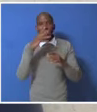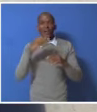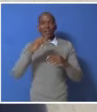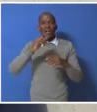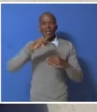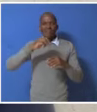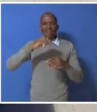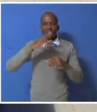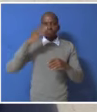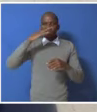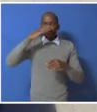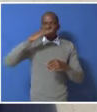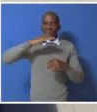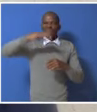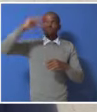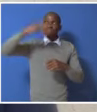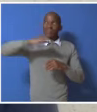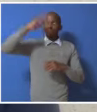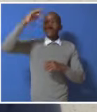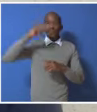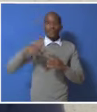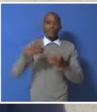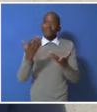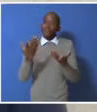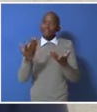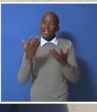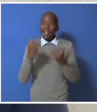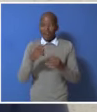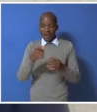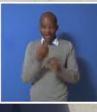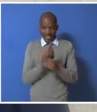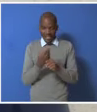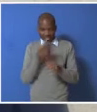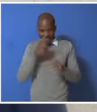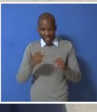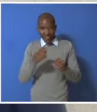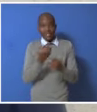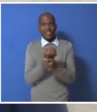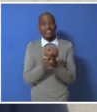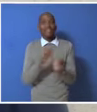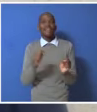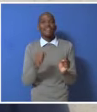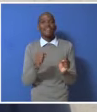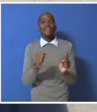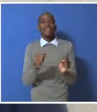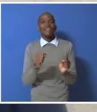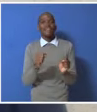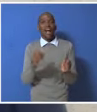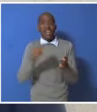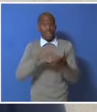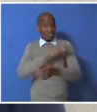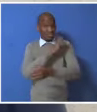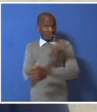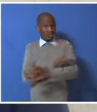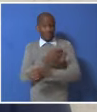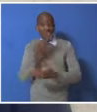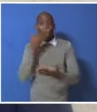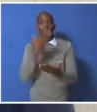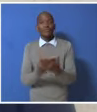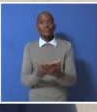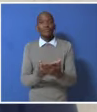rileng o dirisa kgotetso e e babalesegileng e re e bitsang renewable energy kana